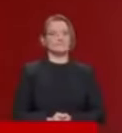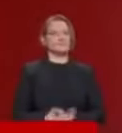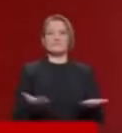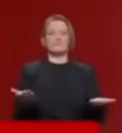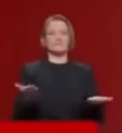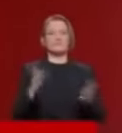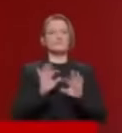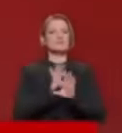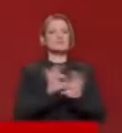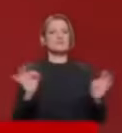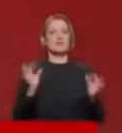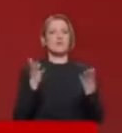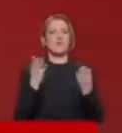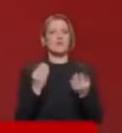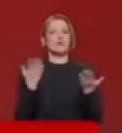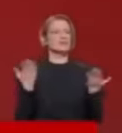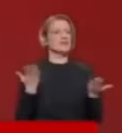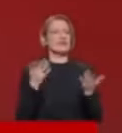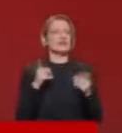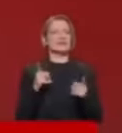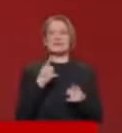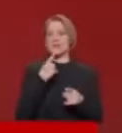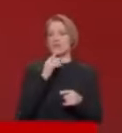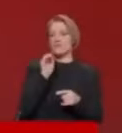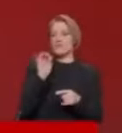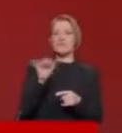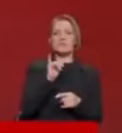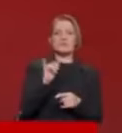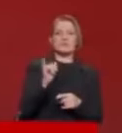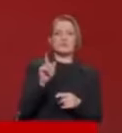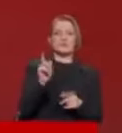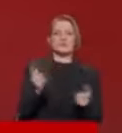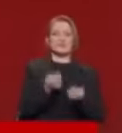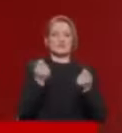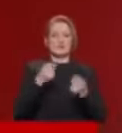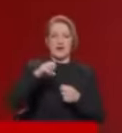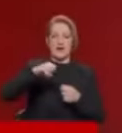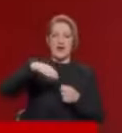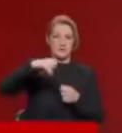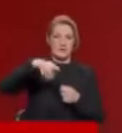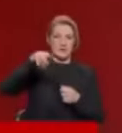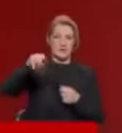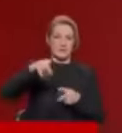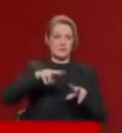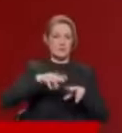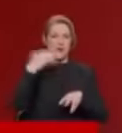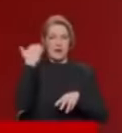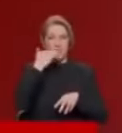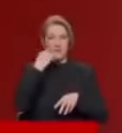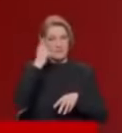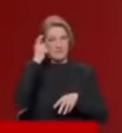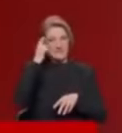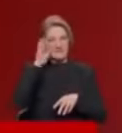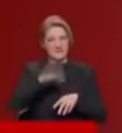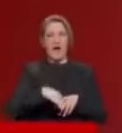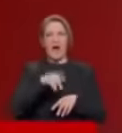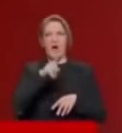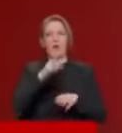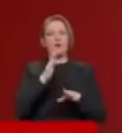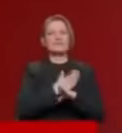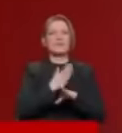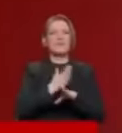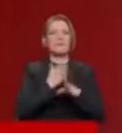Ya tam olarak sizi neyle itham etmeye çalıştılar yani Şimdi buradan AK bakıldığında? Parti'nin Meral Akşener'in bilgisi var. O